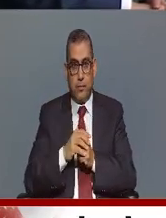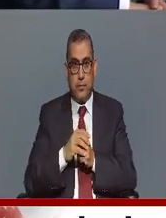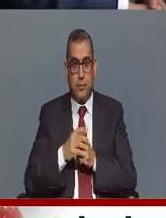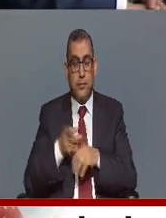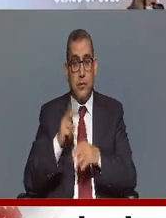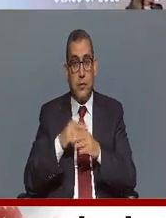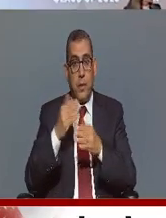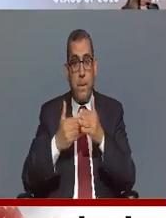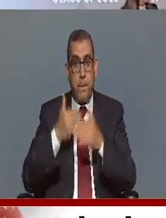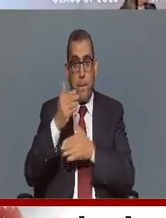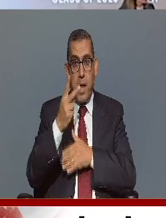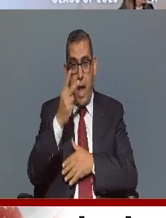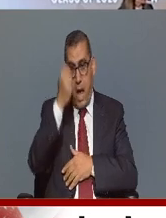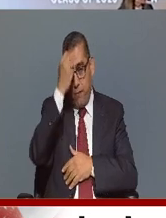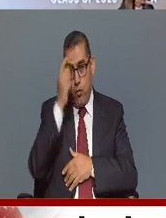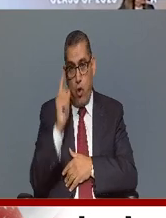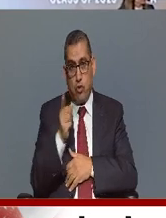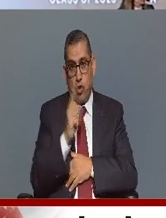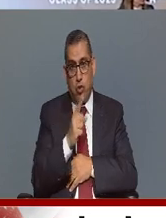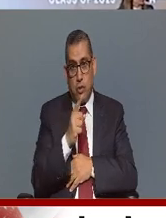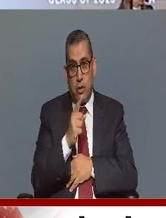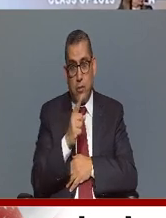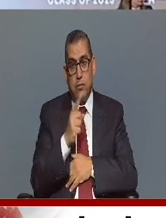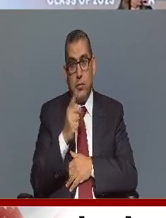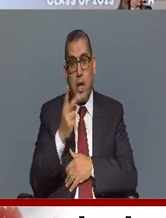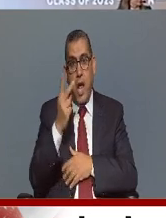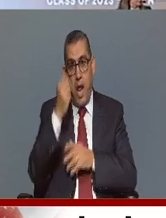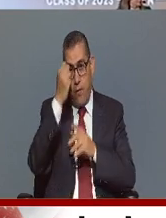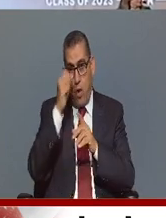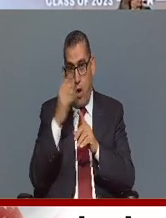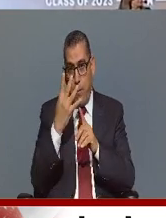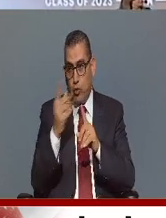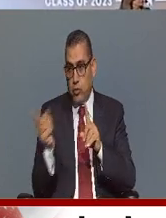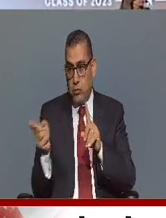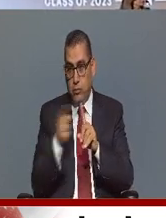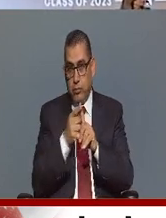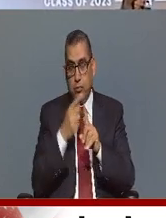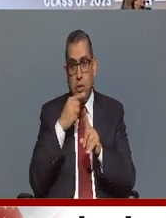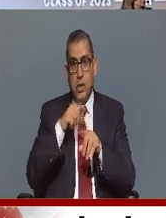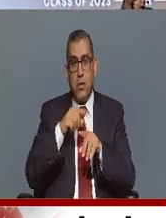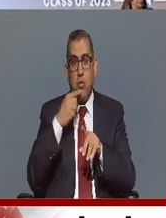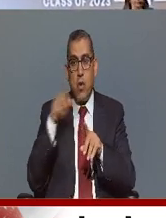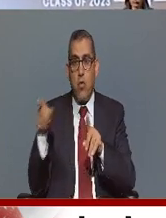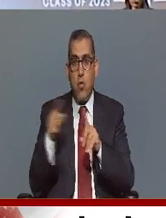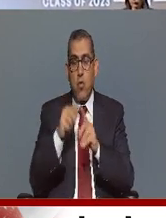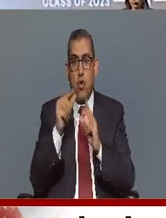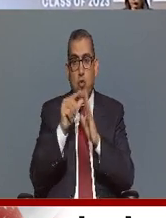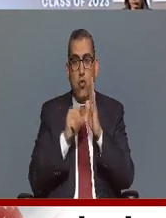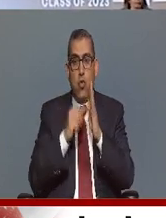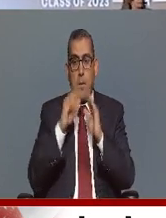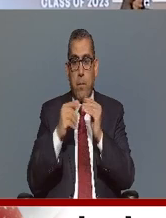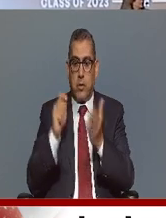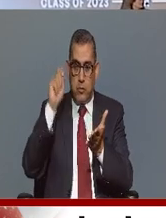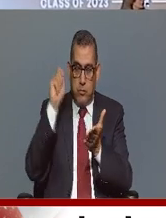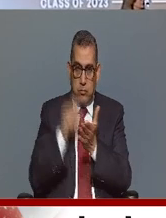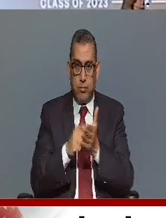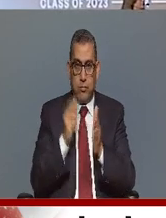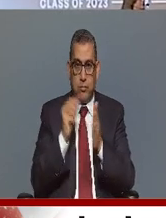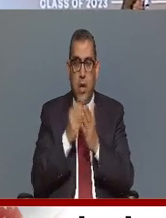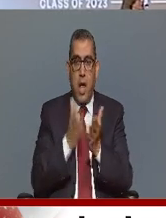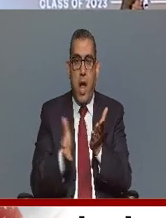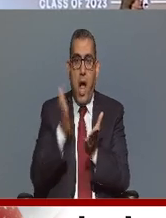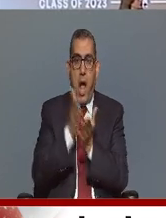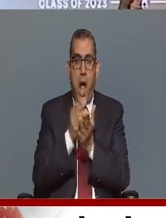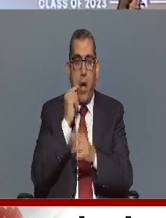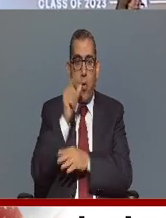بعد 2011 ومع 2014 المادة 48 في الدستور المصري أكدت على حق